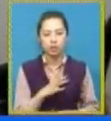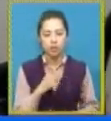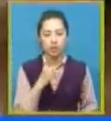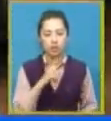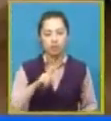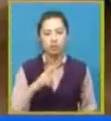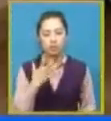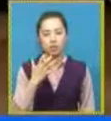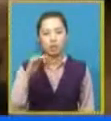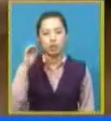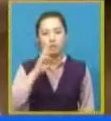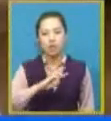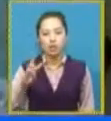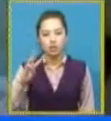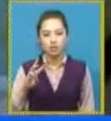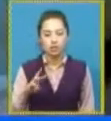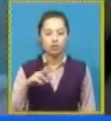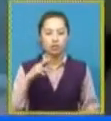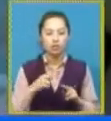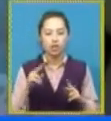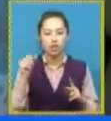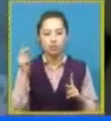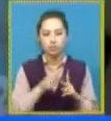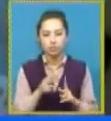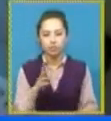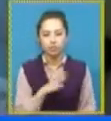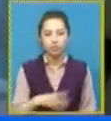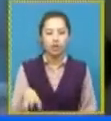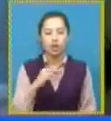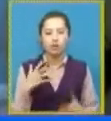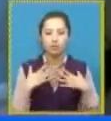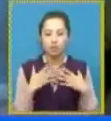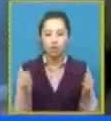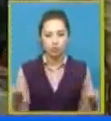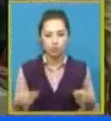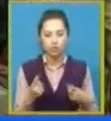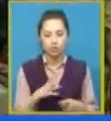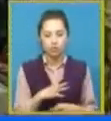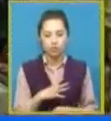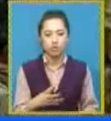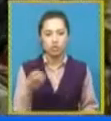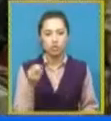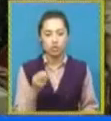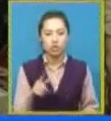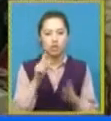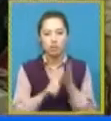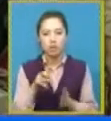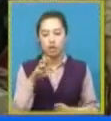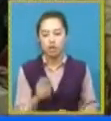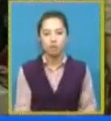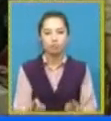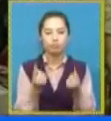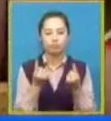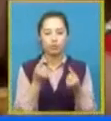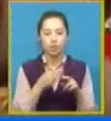теңге бөлініп отыр. Басым күш мүмкіндігі шектеулі жандардың жағдайын жақсартуға жұмсалмақ. Жеңістің 70 жылдығы. Айтулы